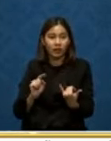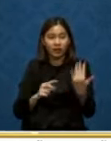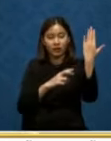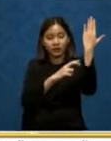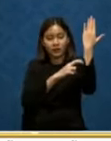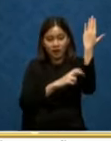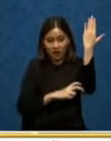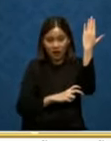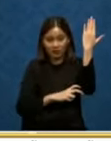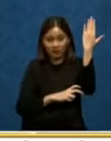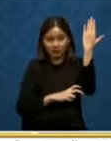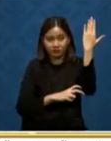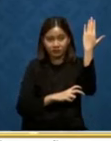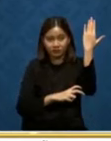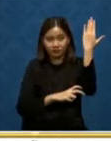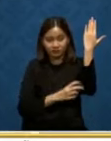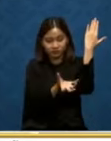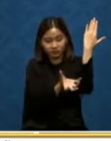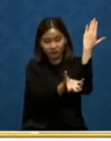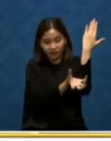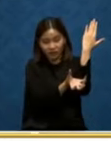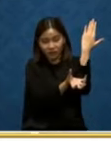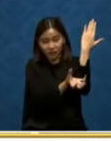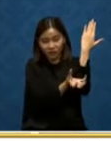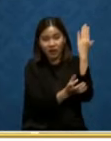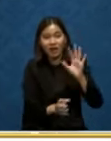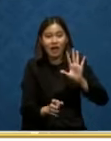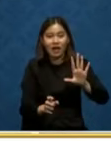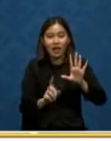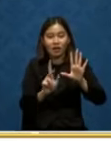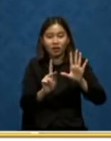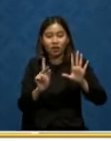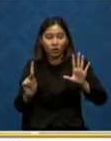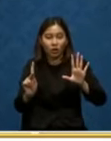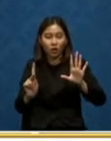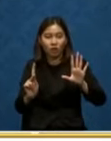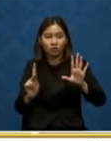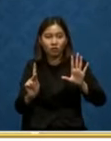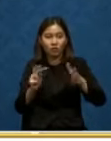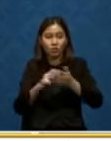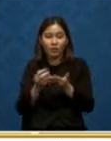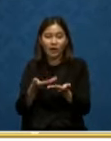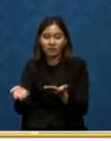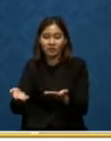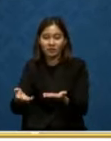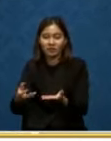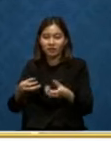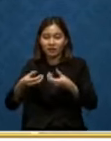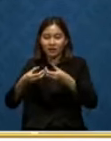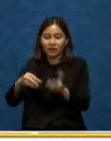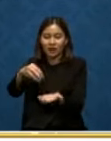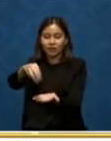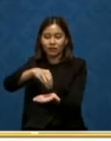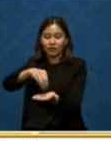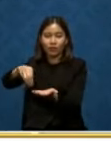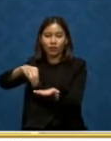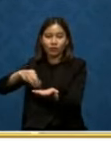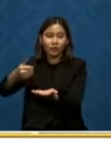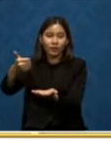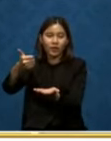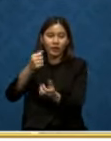ก้นถ้วยนะครับ 5กิโล 4กิโลถึงได้ไข่ 1แผงนะครับเอาไปทำอาหาร